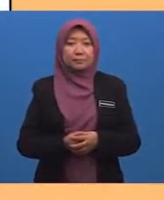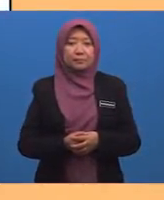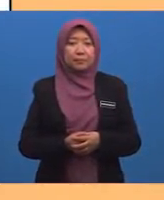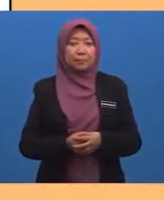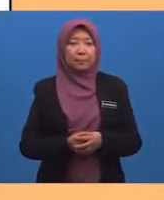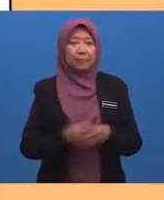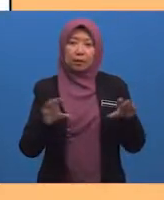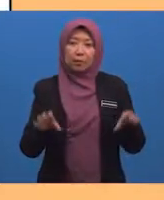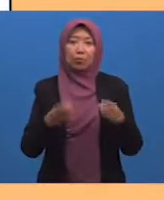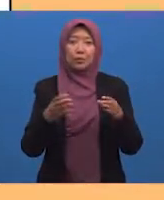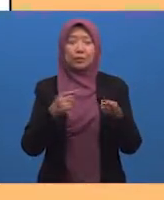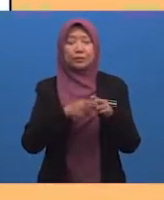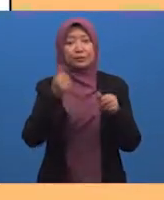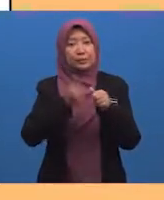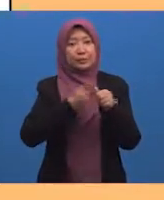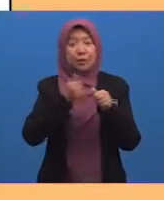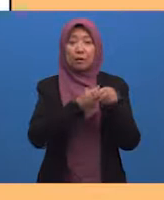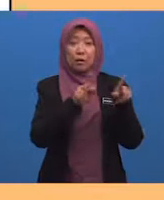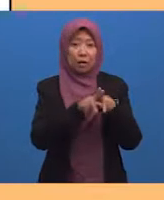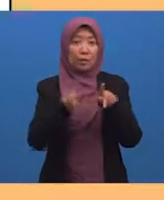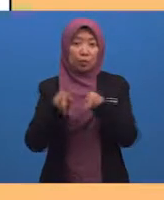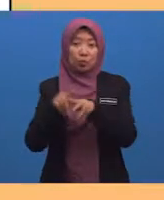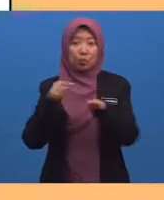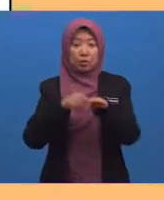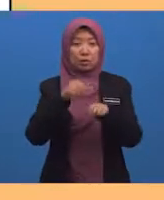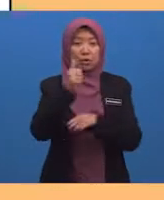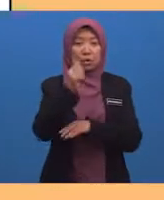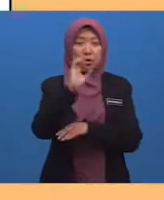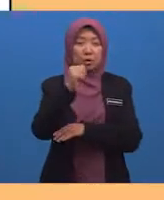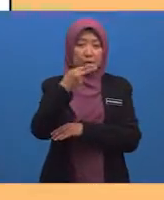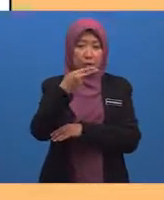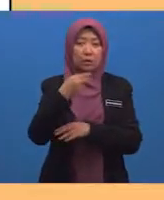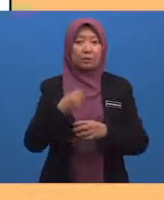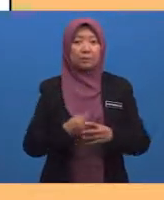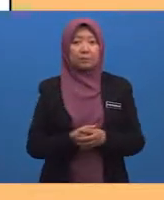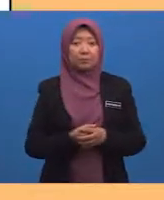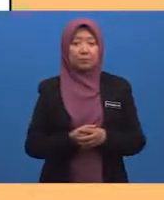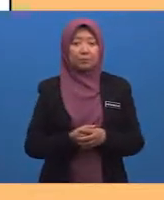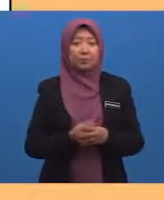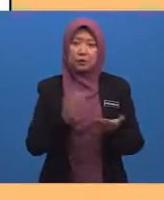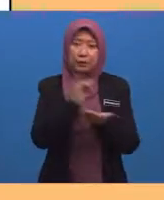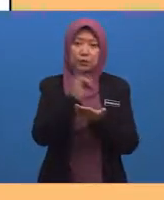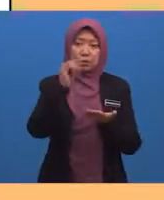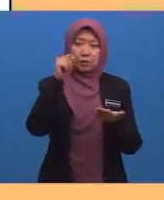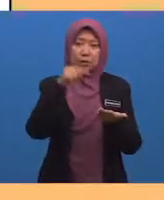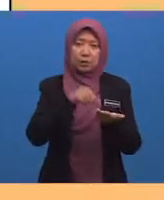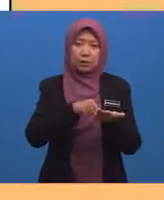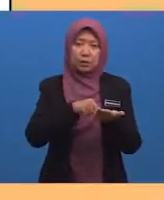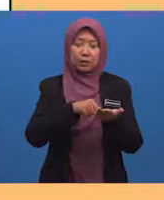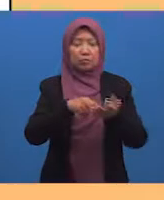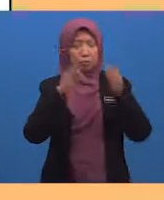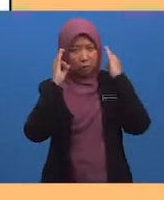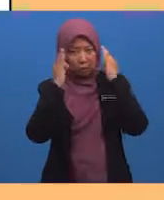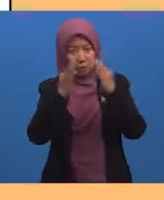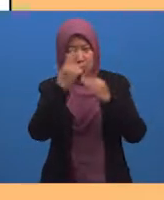Munasah ditubuhkan di setiap kampung di Aceh. Institusi ini memberi tumpuan